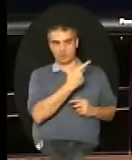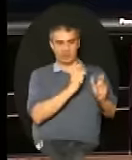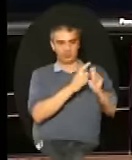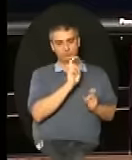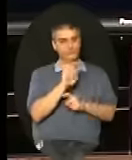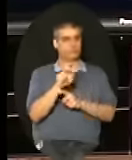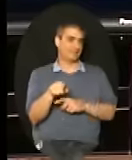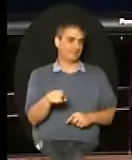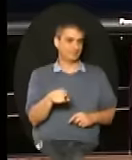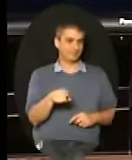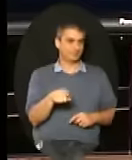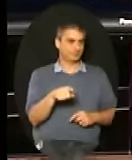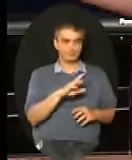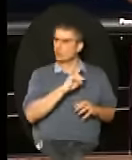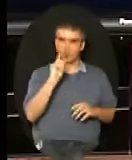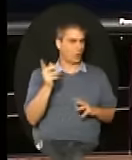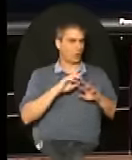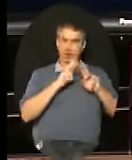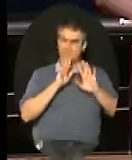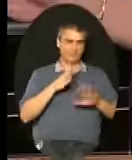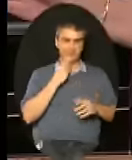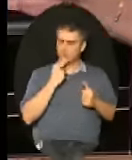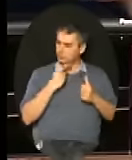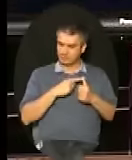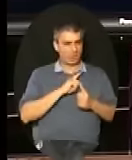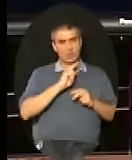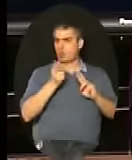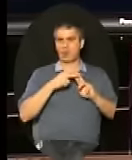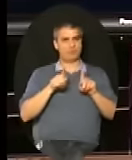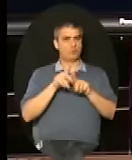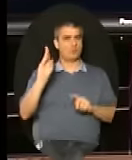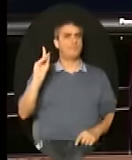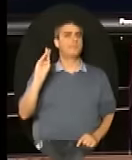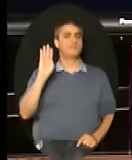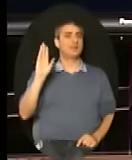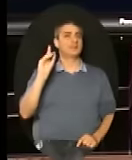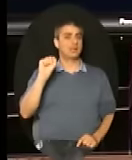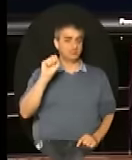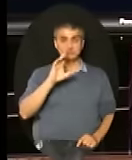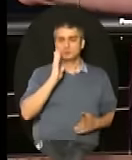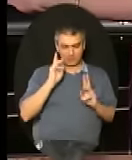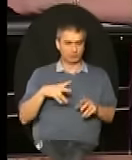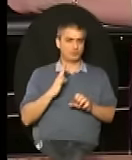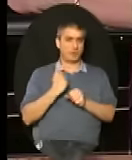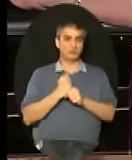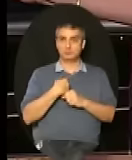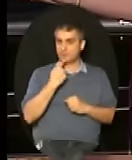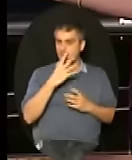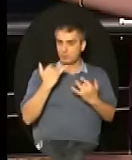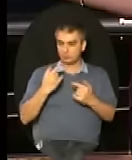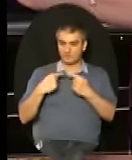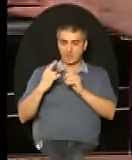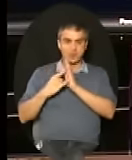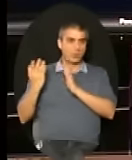האלה שמצטרפים אליהם. לא כל העולם אנטישמי, לא כל העולם BDS, יש מה לעשות. ואם כבר דיברנו על מה שקורה עכשיו בוועדת